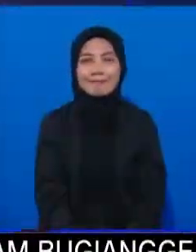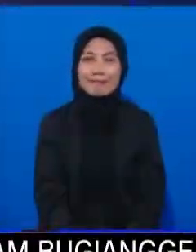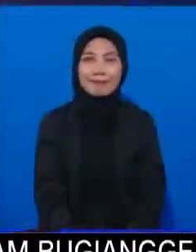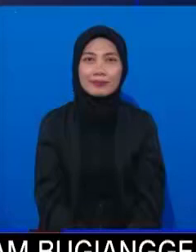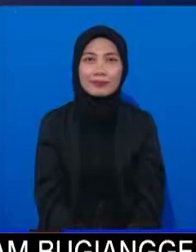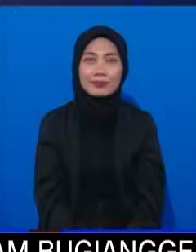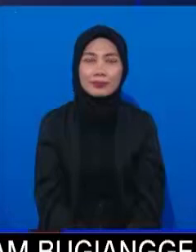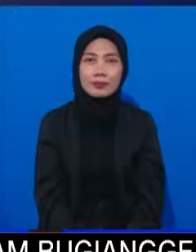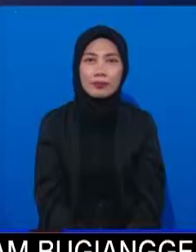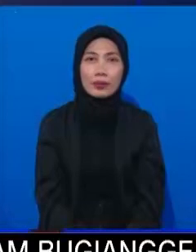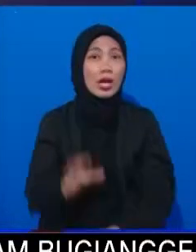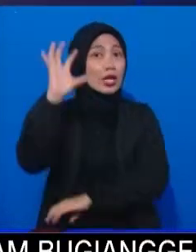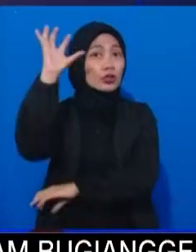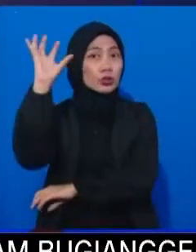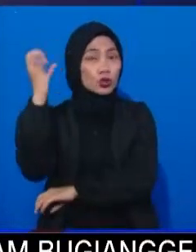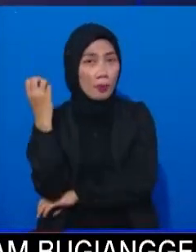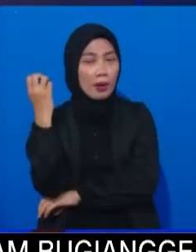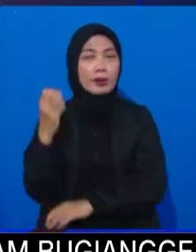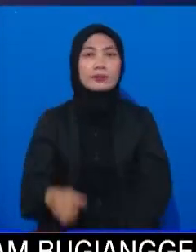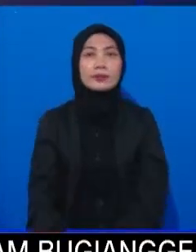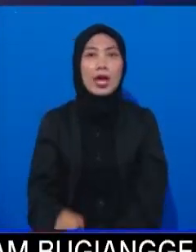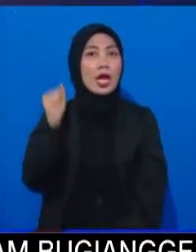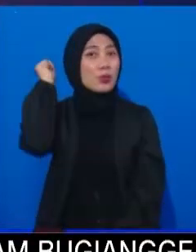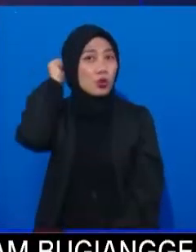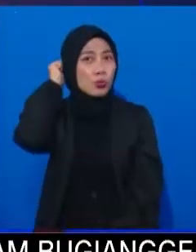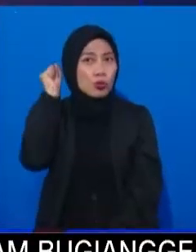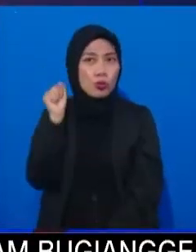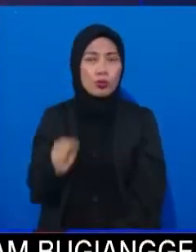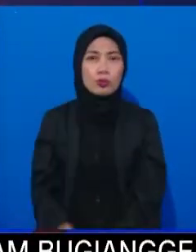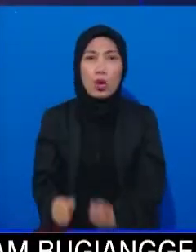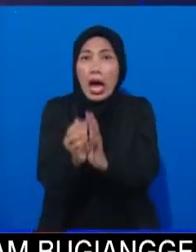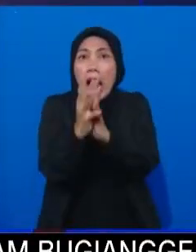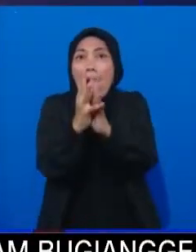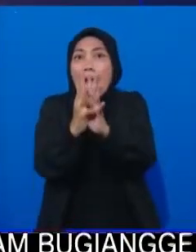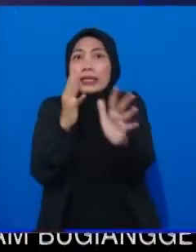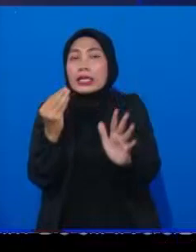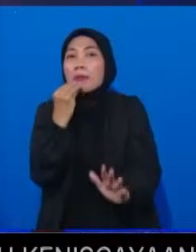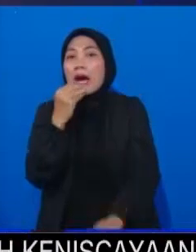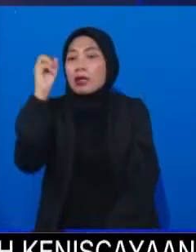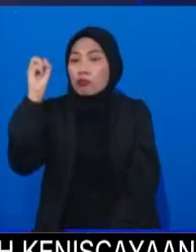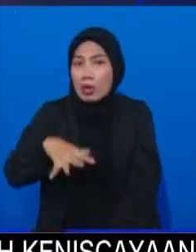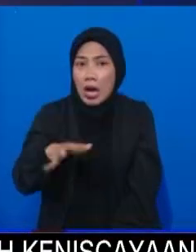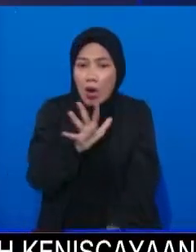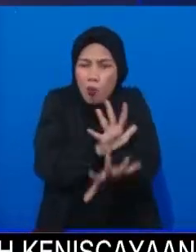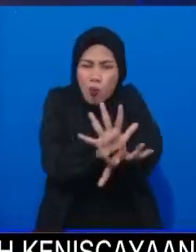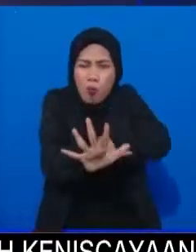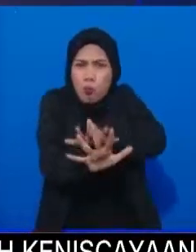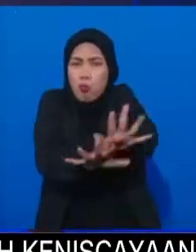Sementara di Jombang, Jawa Timur, puluhan warga yang didominasi ibu-ibu saling dorong saat antre bahan pangan murah hingga membuat Gubernur Jawa Timur